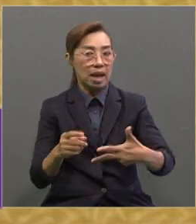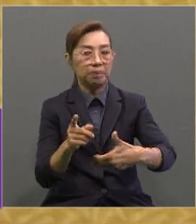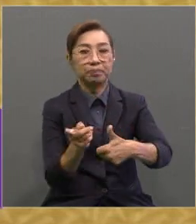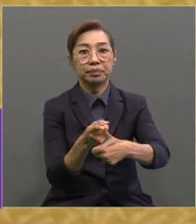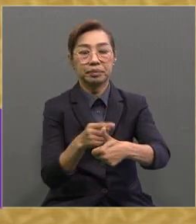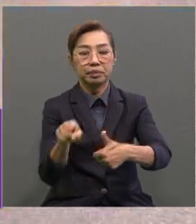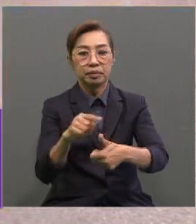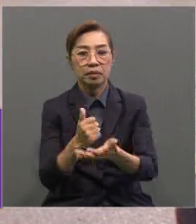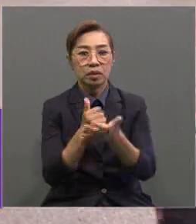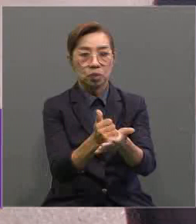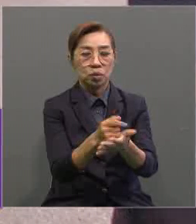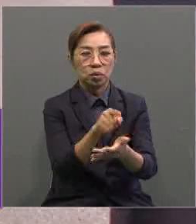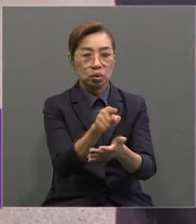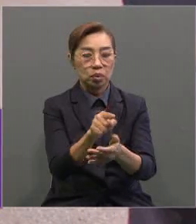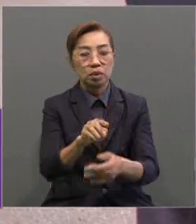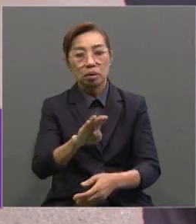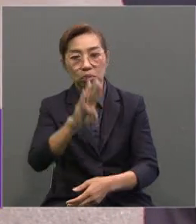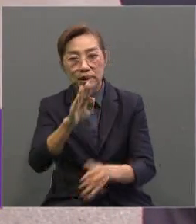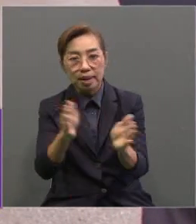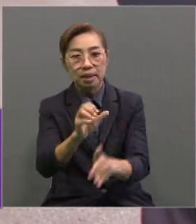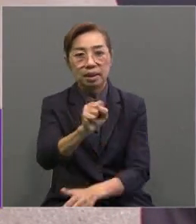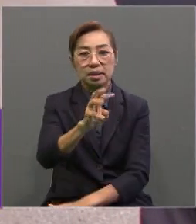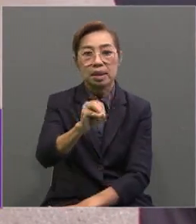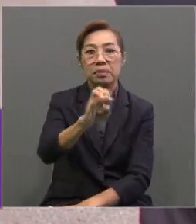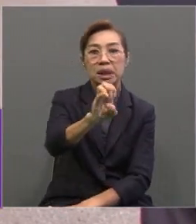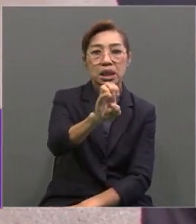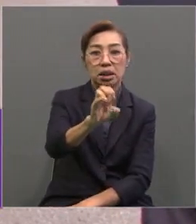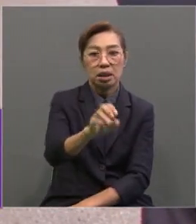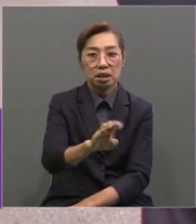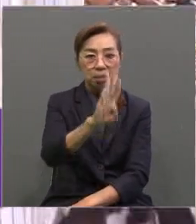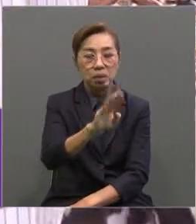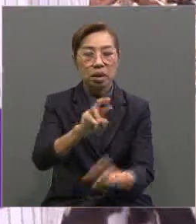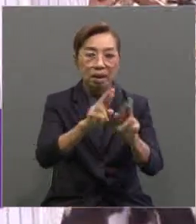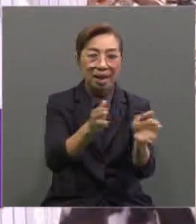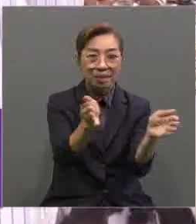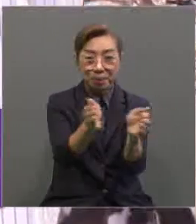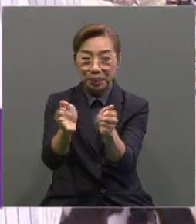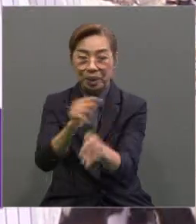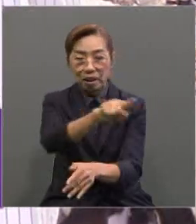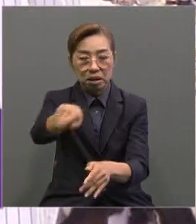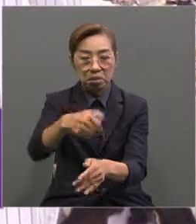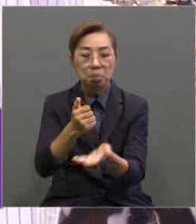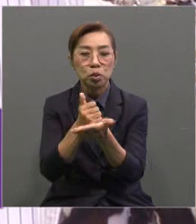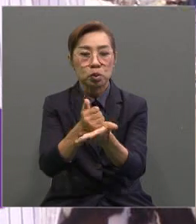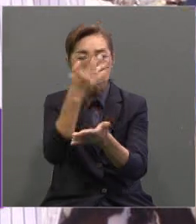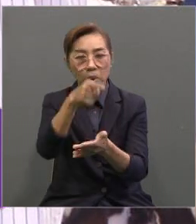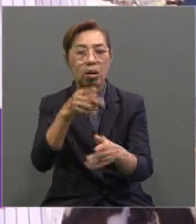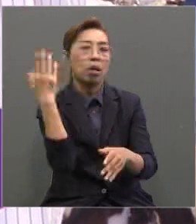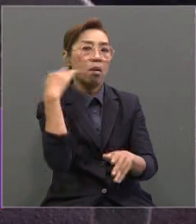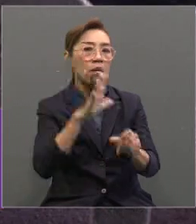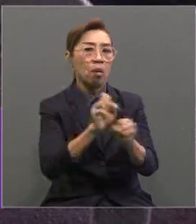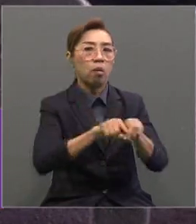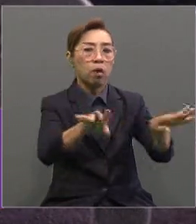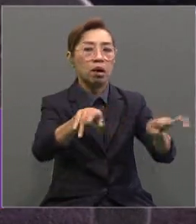นะคะเป็นการช่วยเหลือพรรคหนี้ผู้ประกอบการวิสาหกิจขนาดกลางและขนาดย่อมหรือ SMEที่ได้รับผลกระทบจากโควิด-